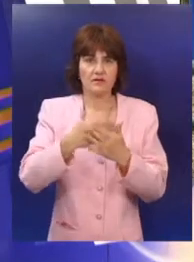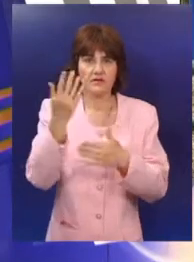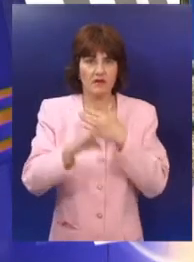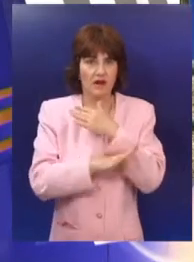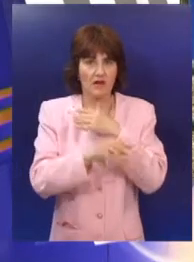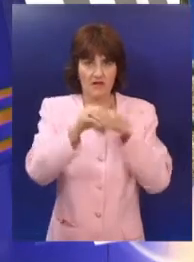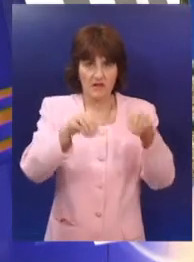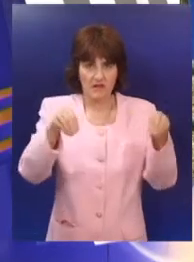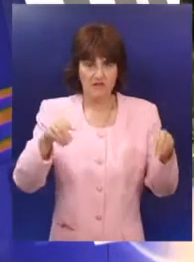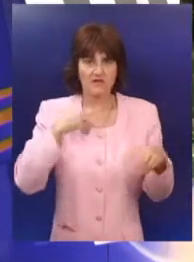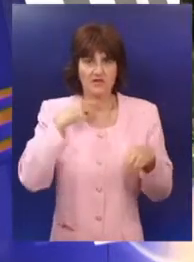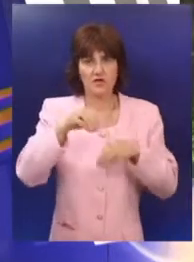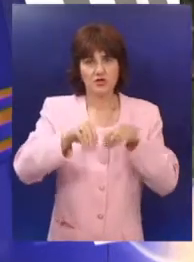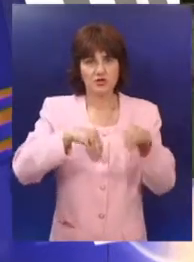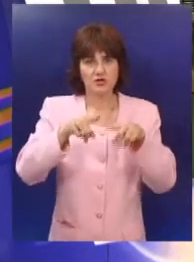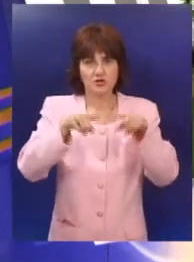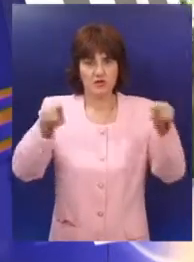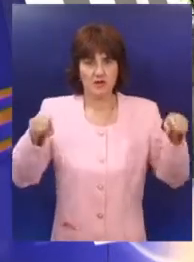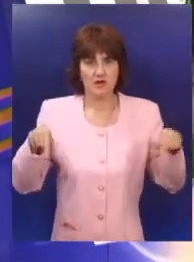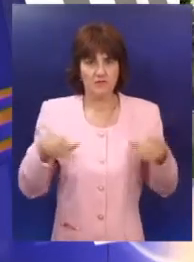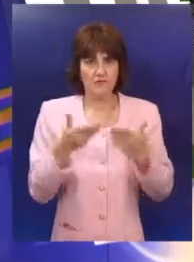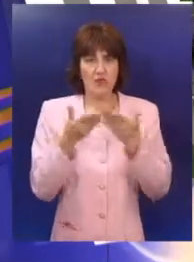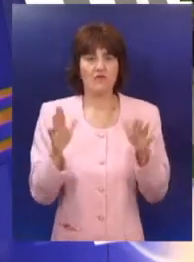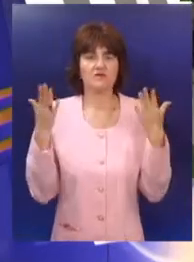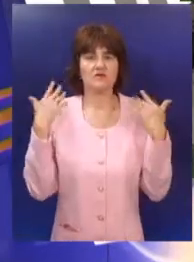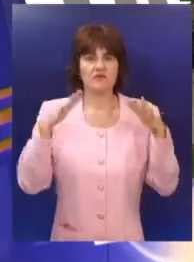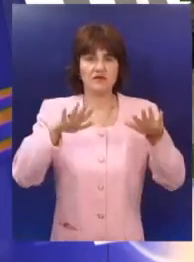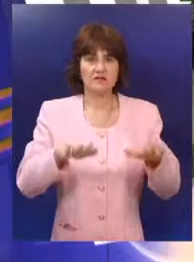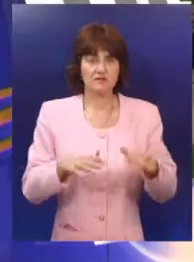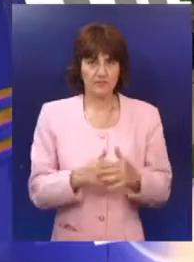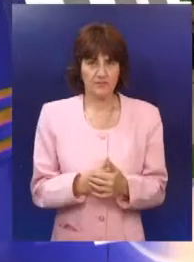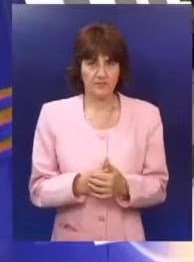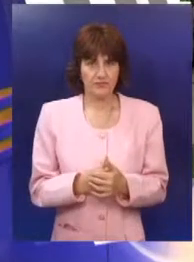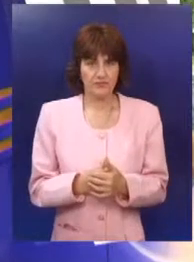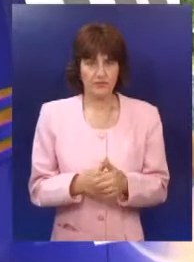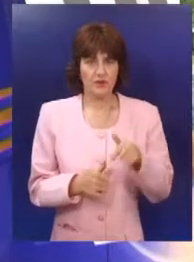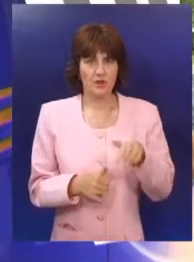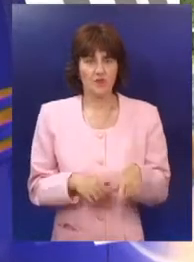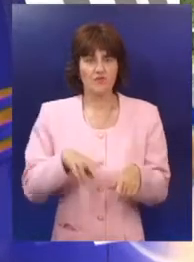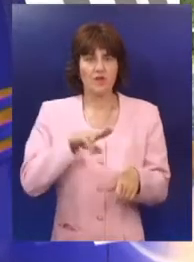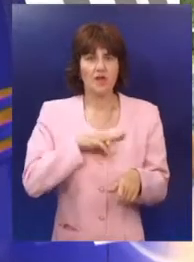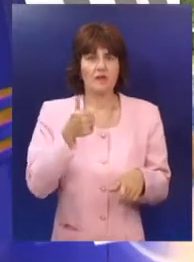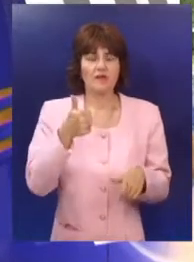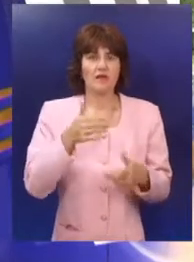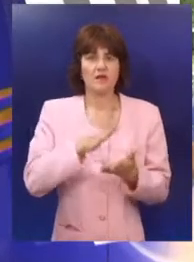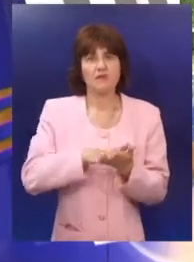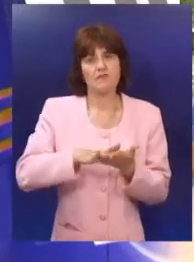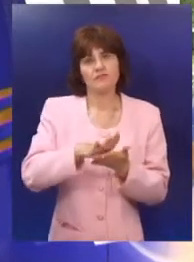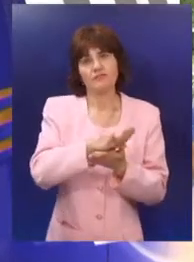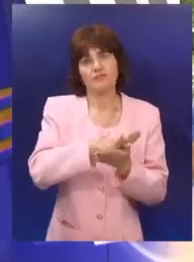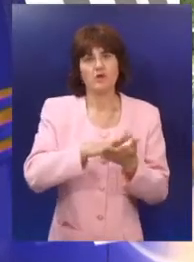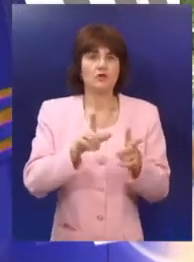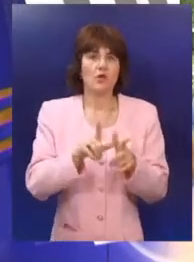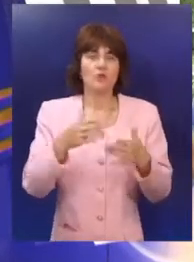urbanim mobilijarom, kao i šahovskom tablom za šah na otvorenom. Toga da danas imamo ovdje jedan prostor koji je dobio novi sadržaj,